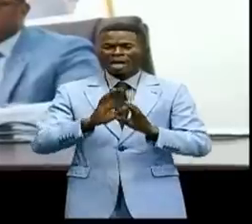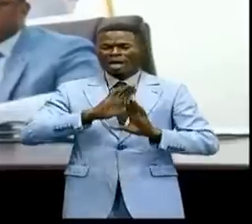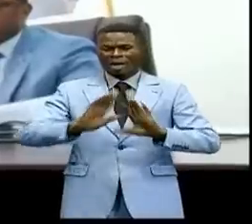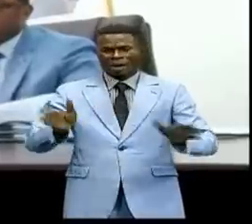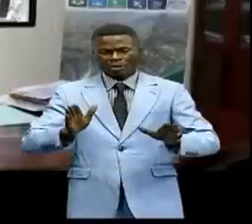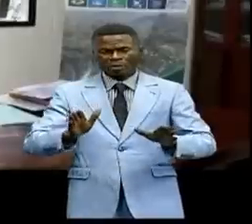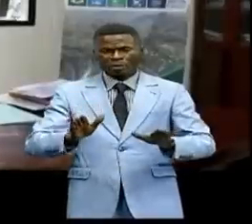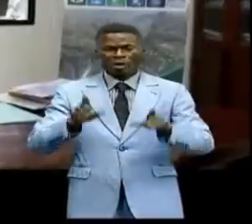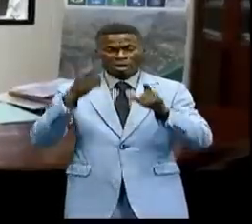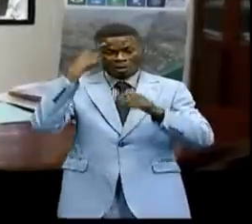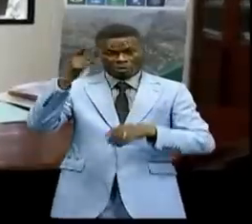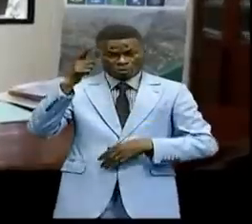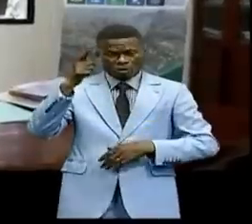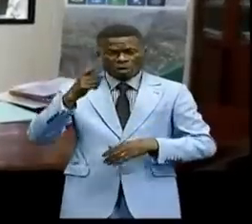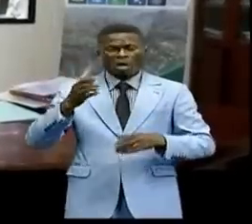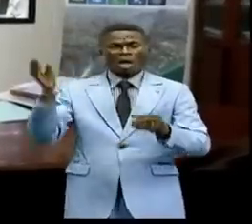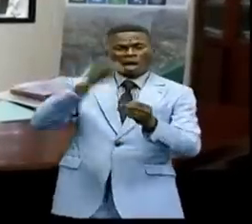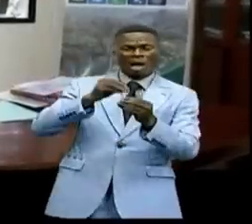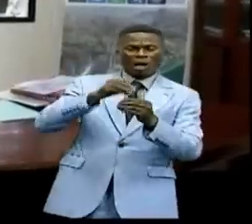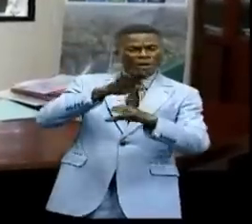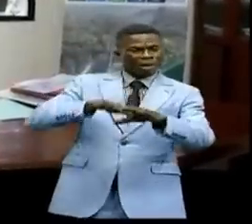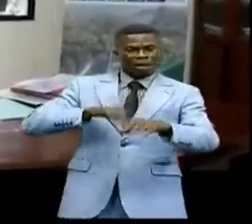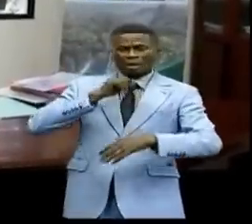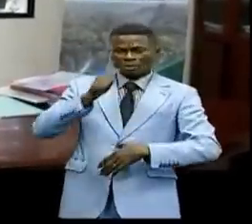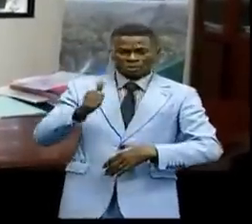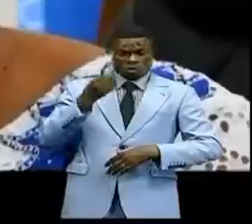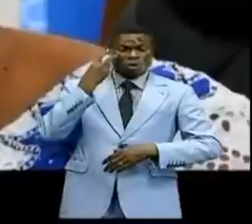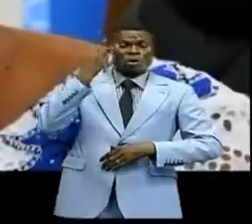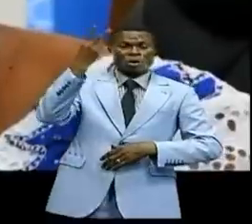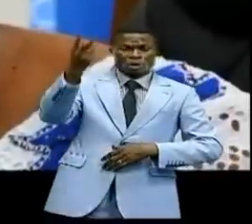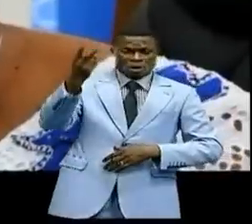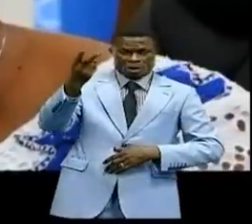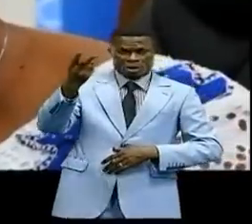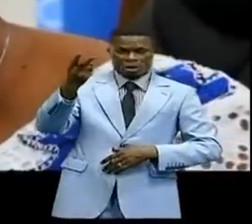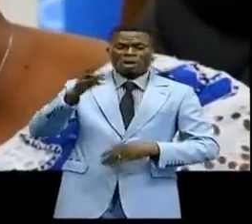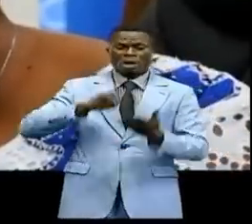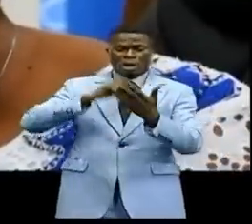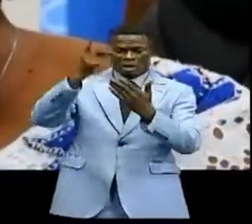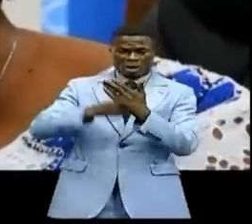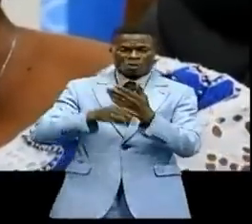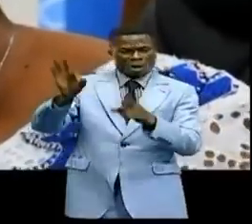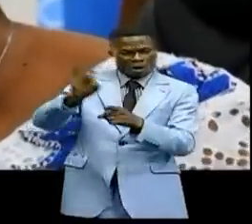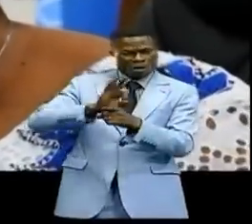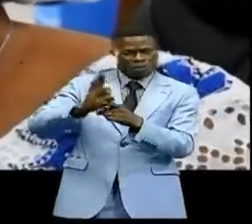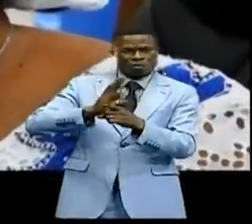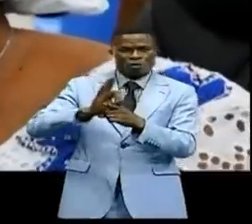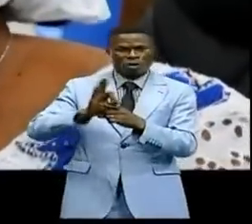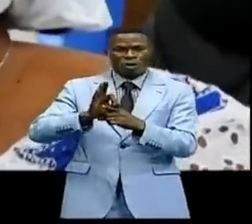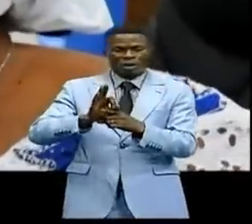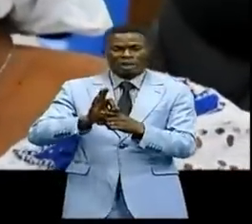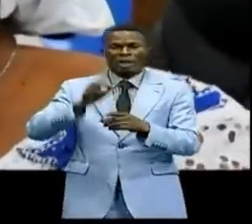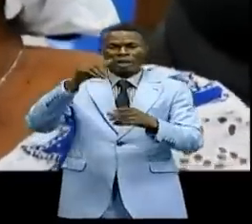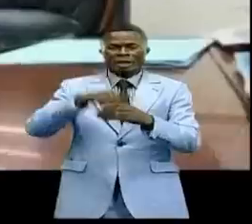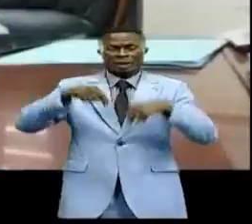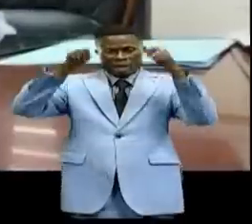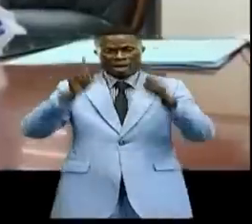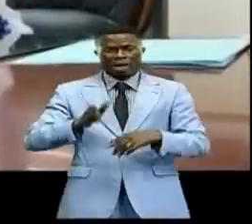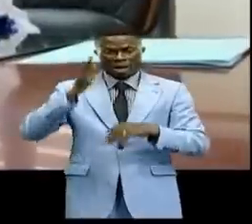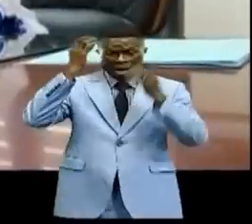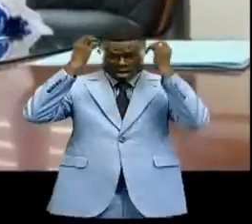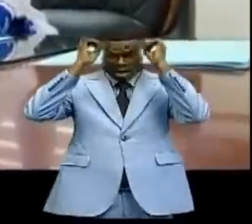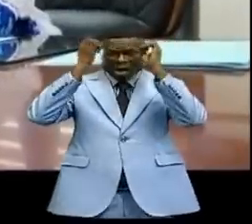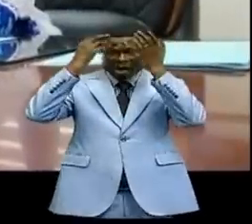Ainsi, pour ne pas accumuler du retard dans la perspective de la révision de programmes de formation à partir de l'année scolaire